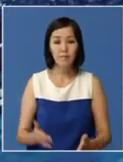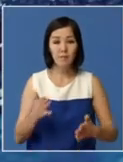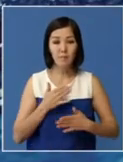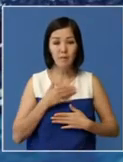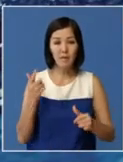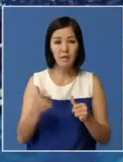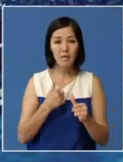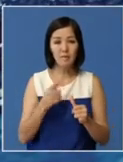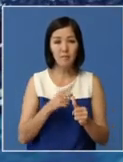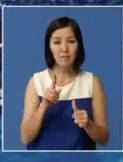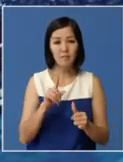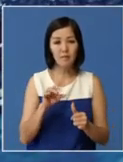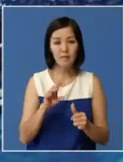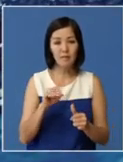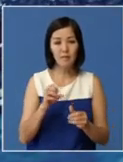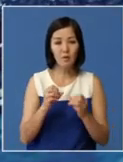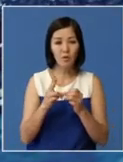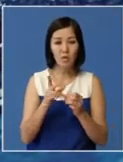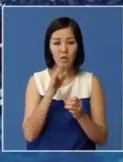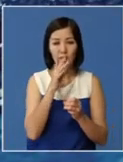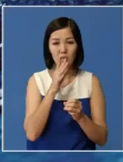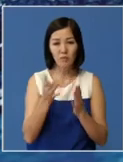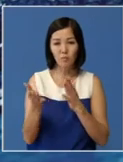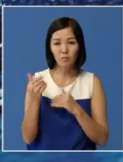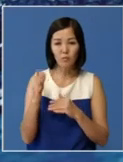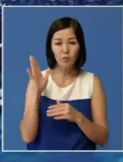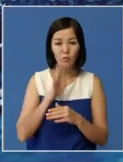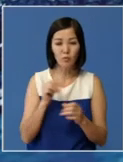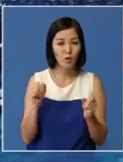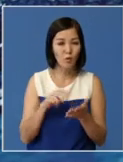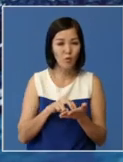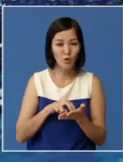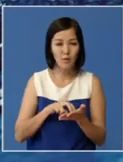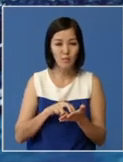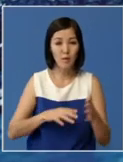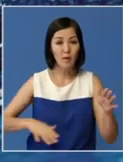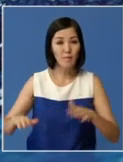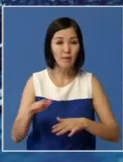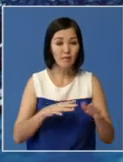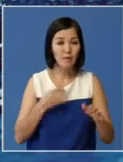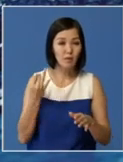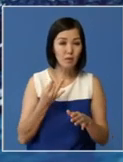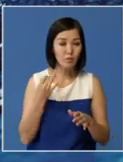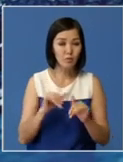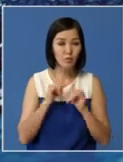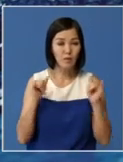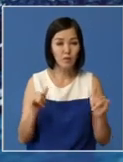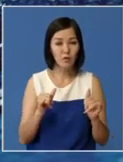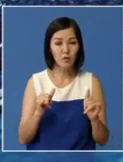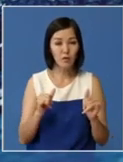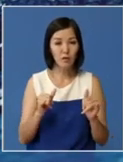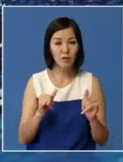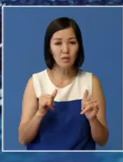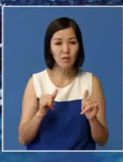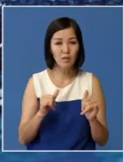Зарина, мен 12 жастамын, мен бұрын сонда судан қорқатымын, бірақ осы бір бассейнге қарап өзімнің қызығушылығым арта түсті. Оған қоса